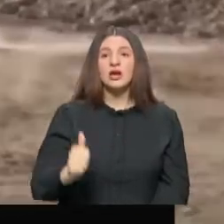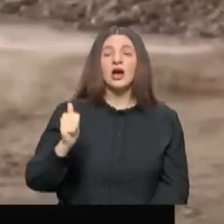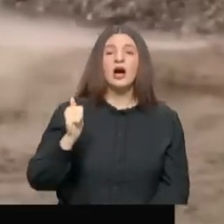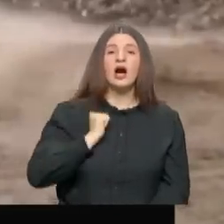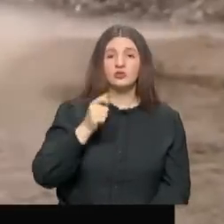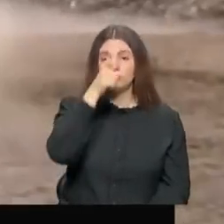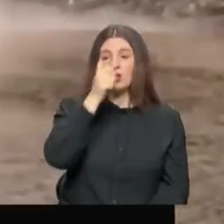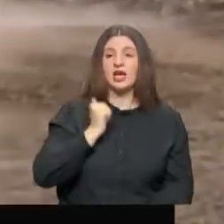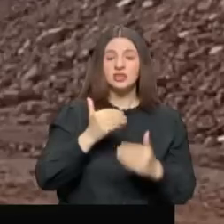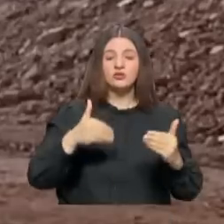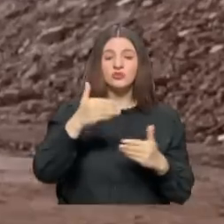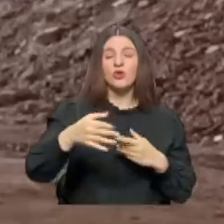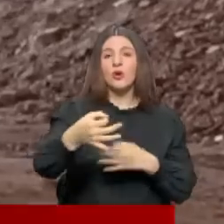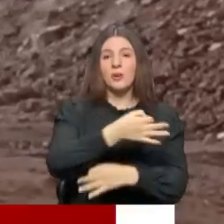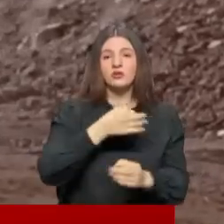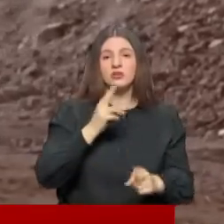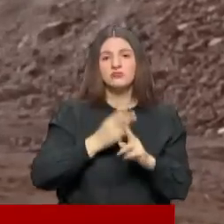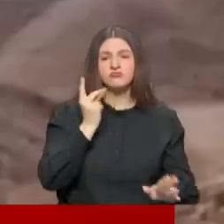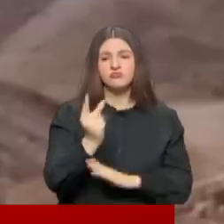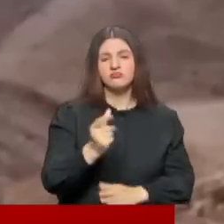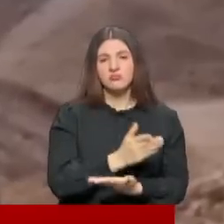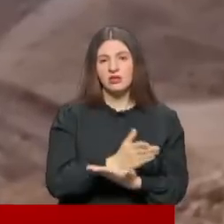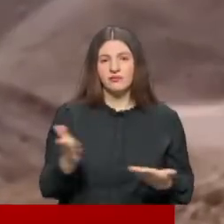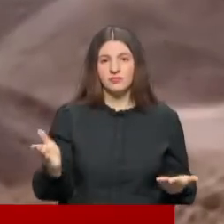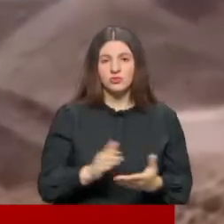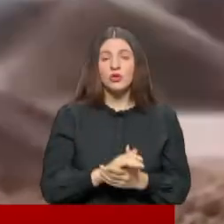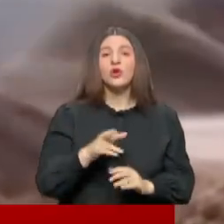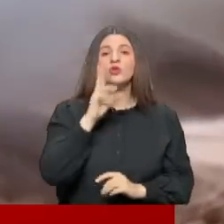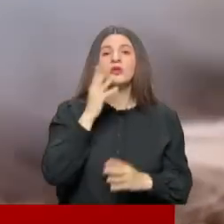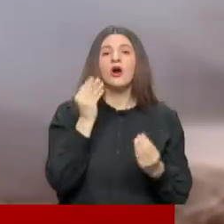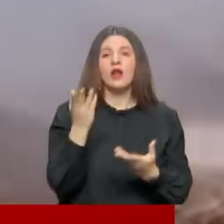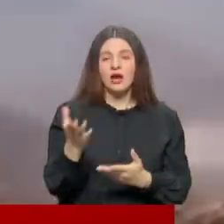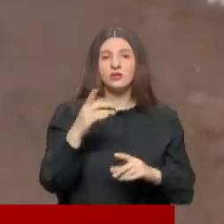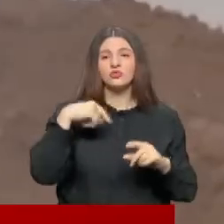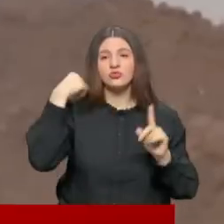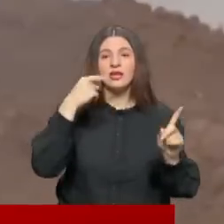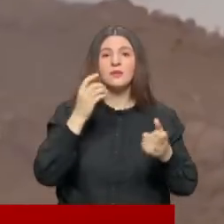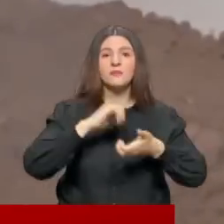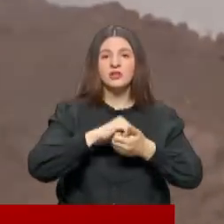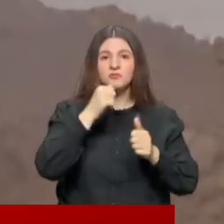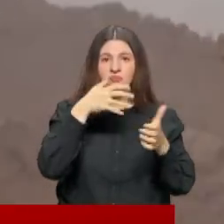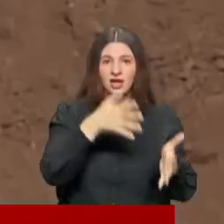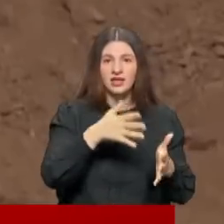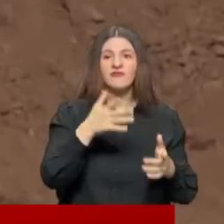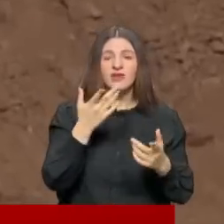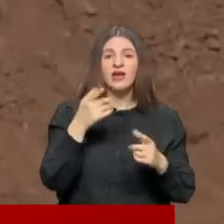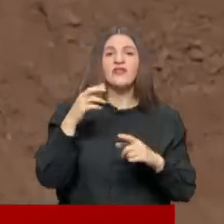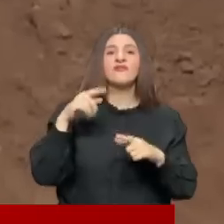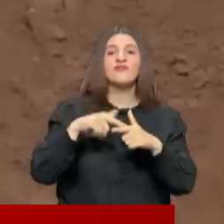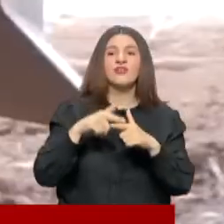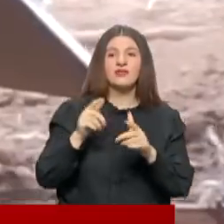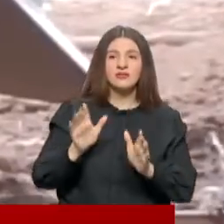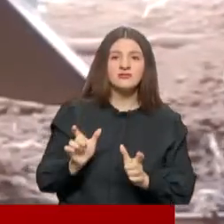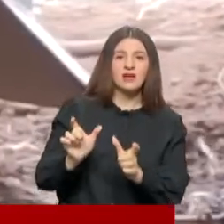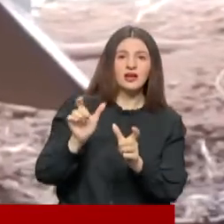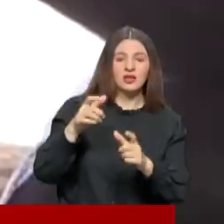Mehmetçiğin sınır ötesindeki operasyonları ise hız kesmeden devam ediyor. Son olarak Suriye'de Barış Pınarı ve Fırat Kalkanı bölgelerine yönelik